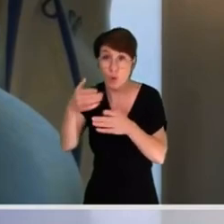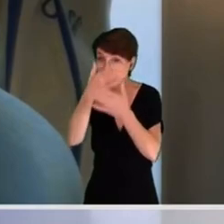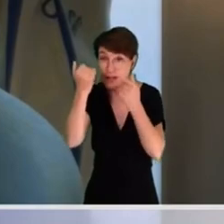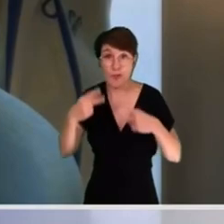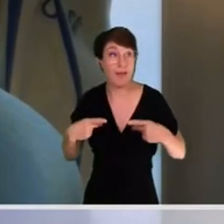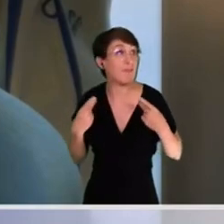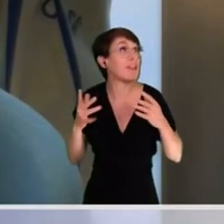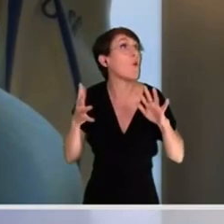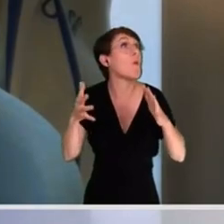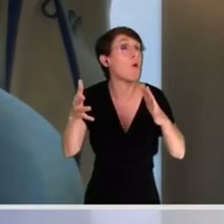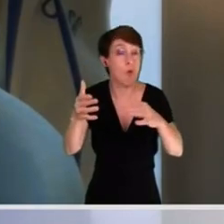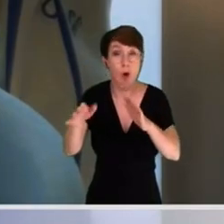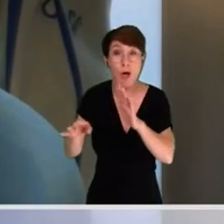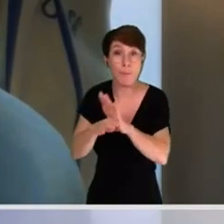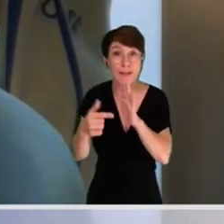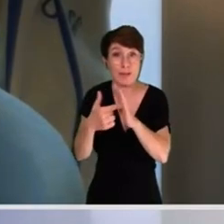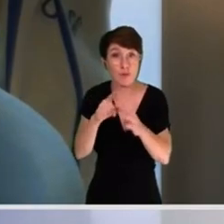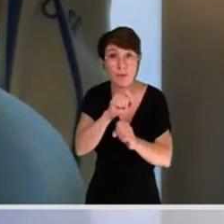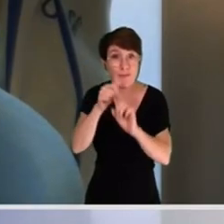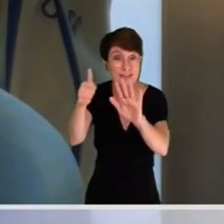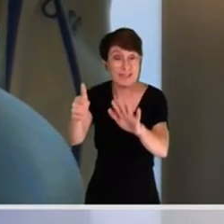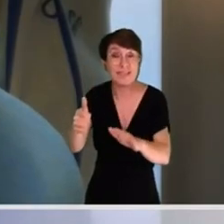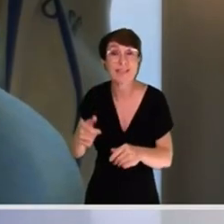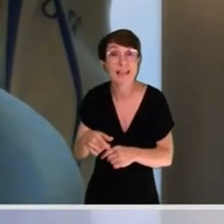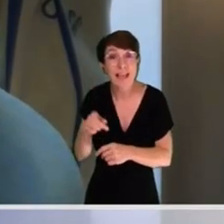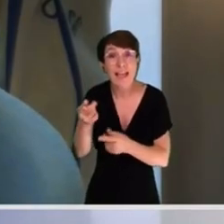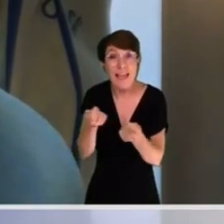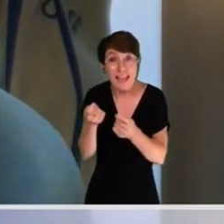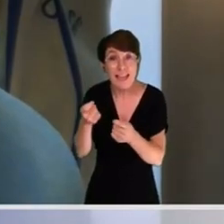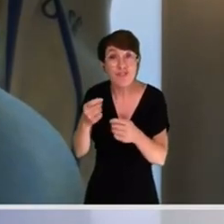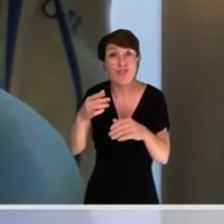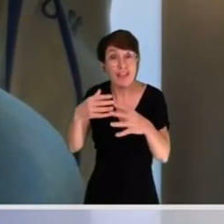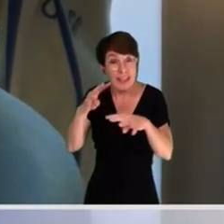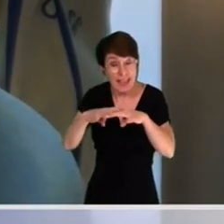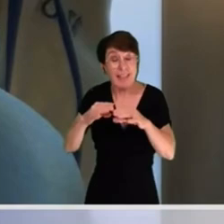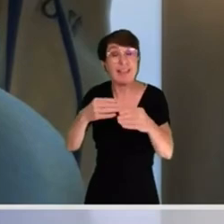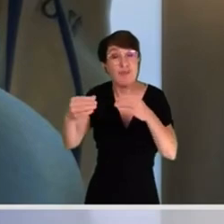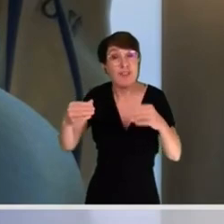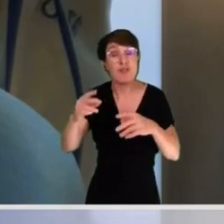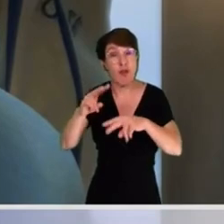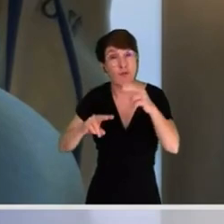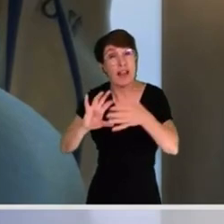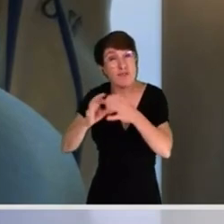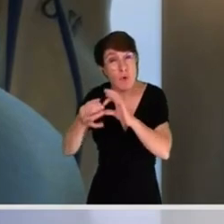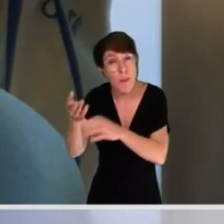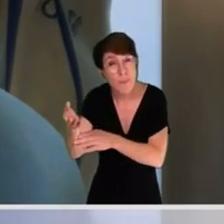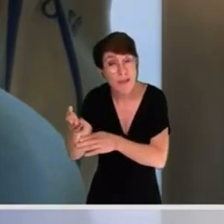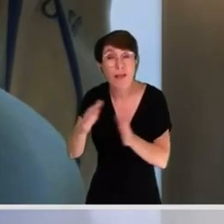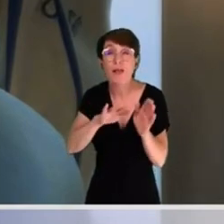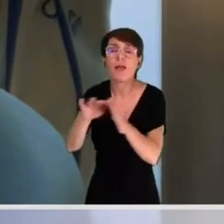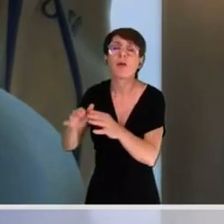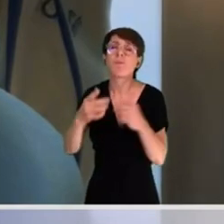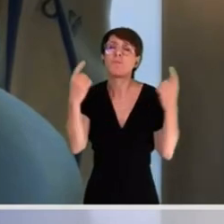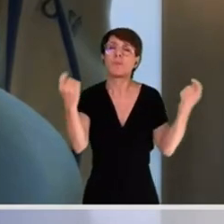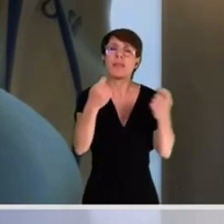régie de quartier de Villeneuve, village olympique. Le festival Allocène